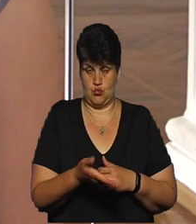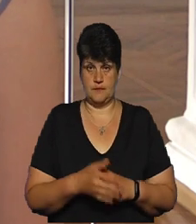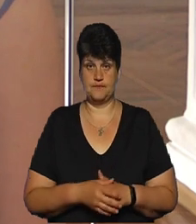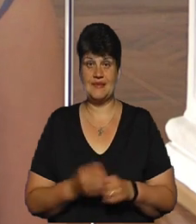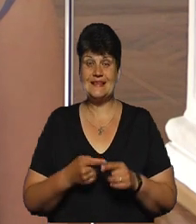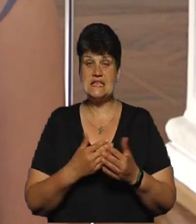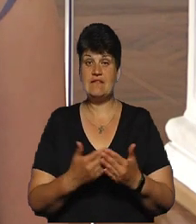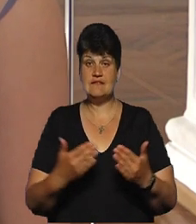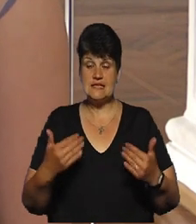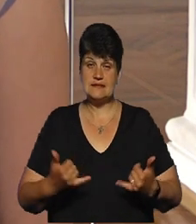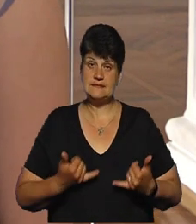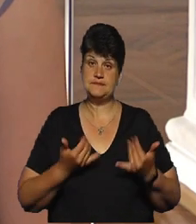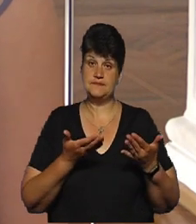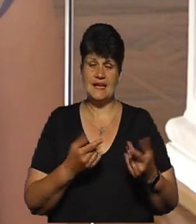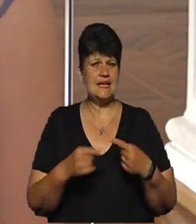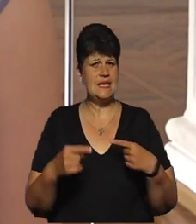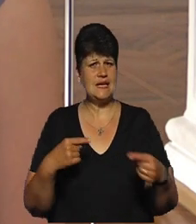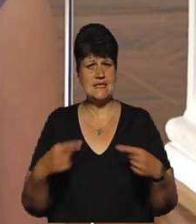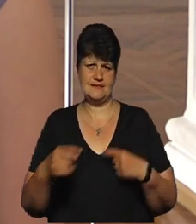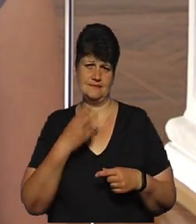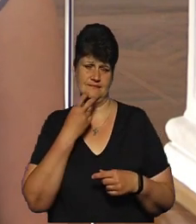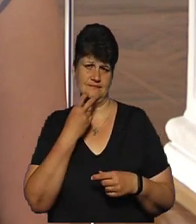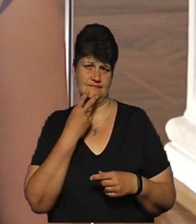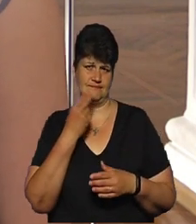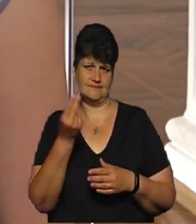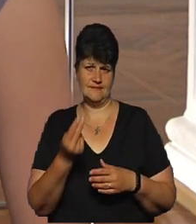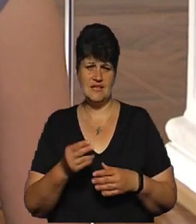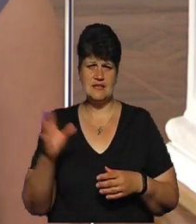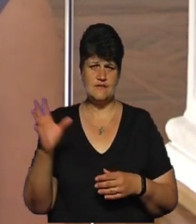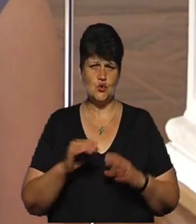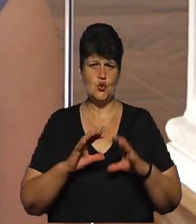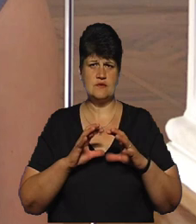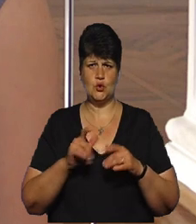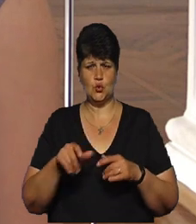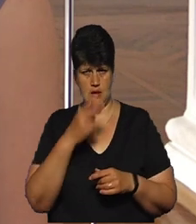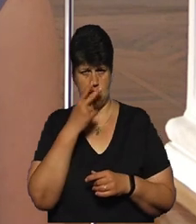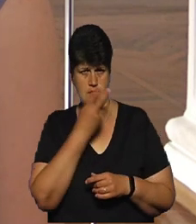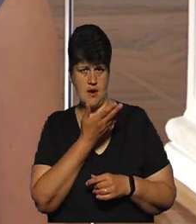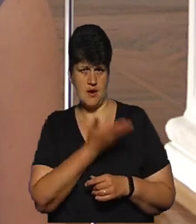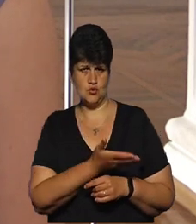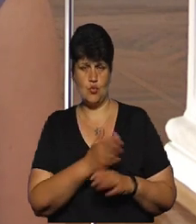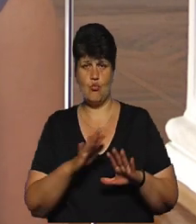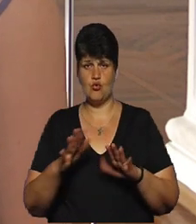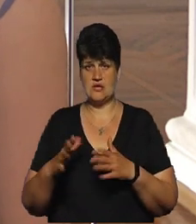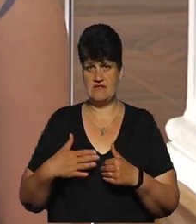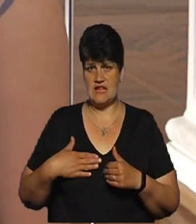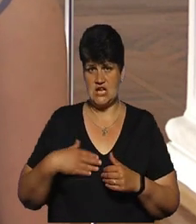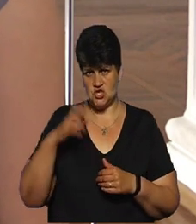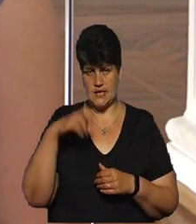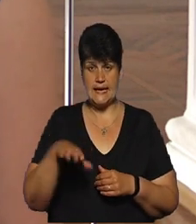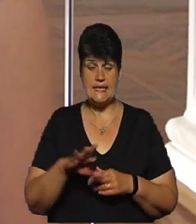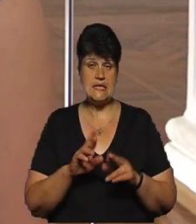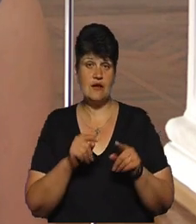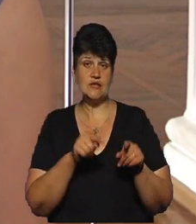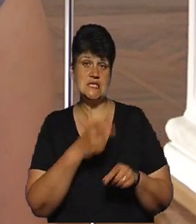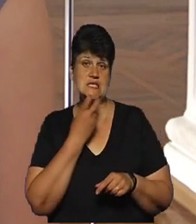якраз присвячена різним карикатурам, як зі всього світу люди бачать події в нашій країні, як вони